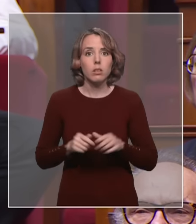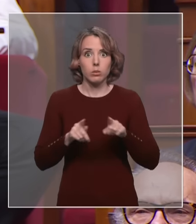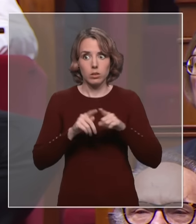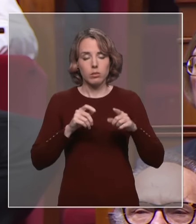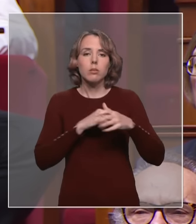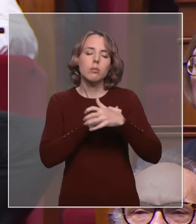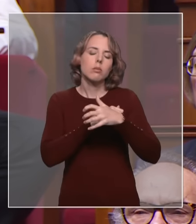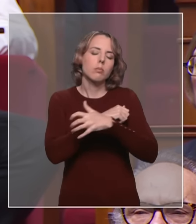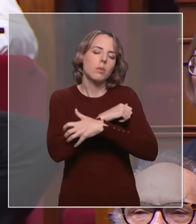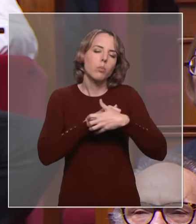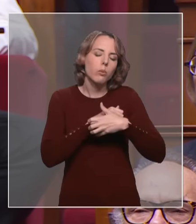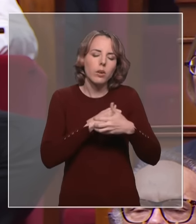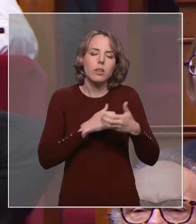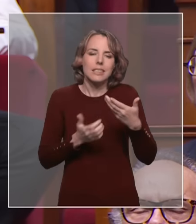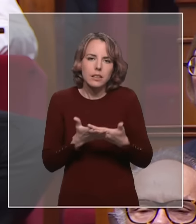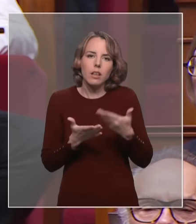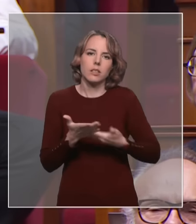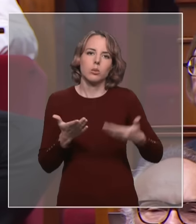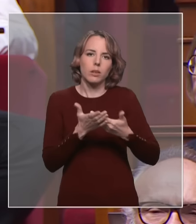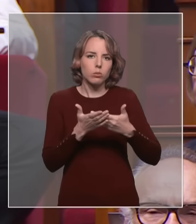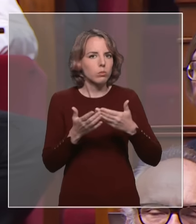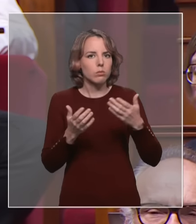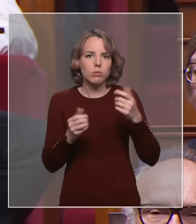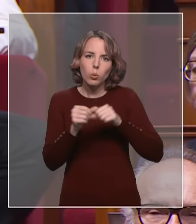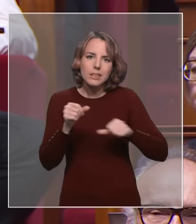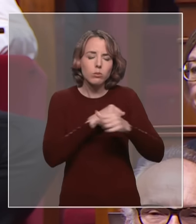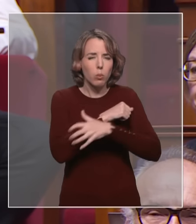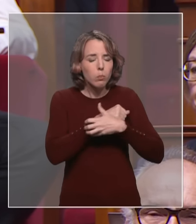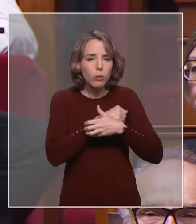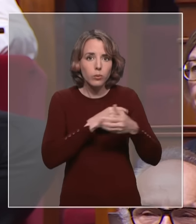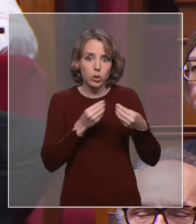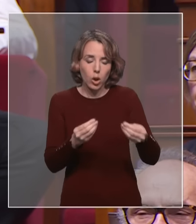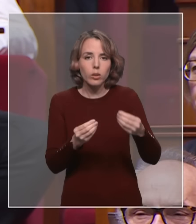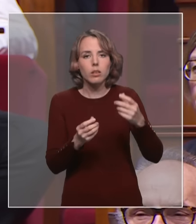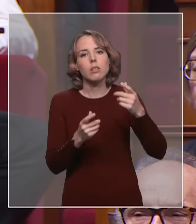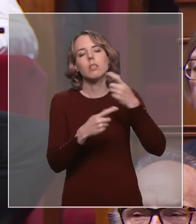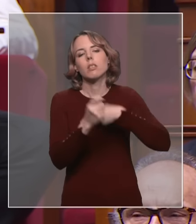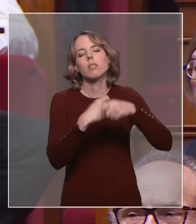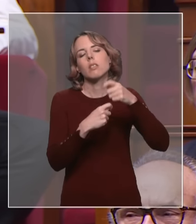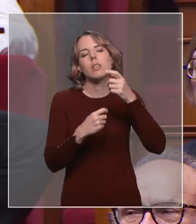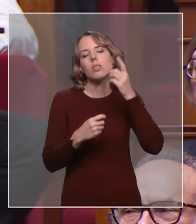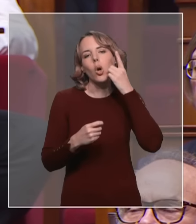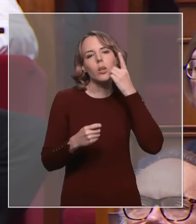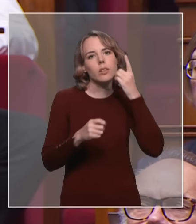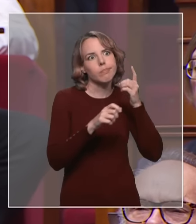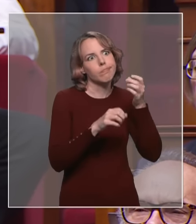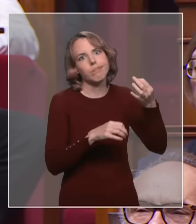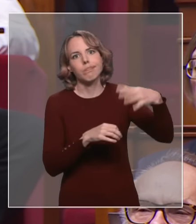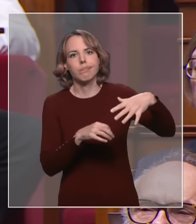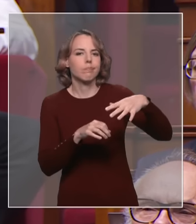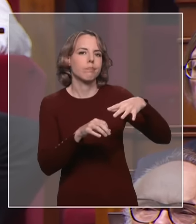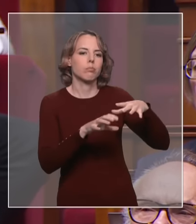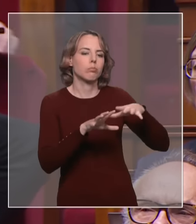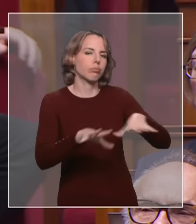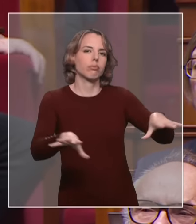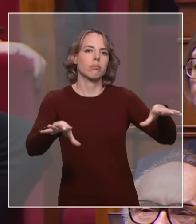terreau privilégié du narcotrafic. Soutenir les services de santé pour aider les consommateurs de drogue à en